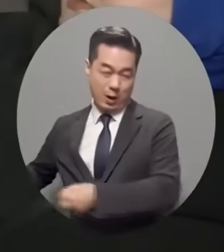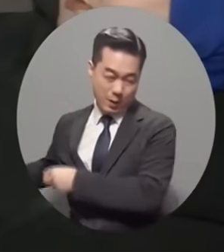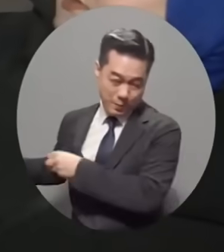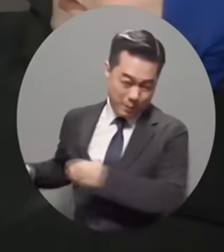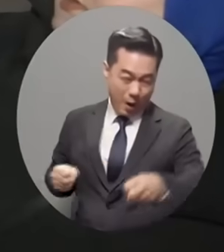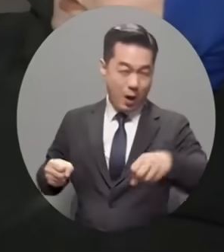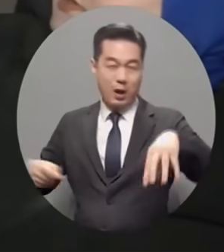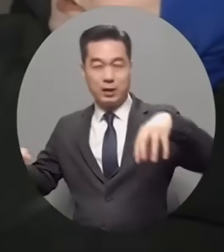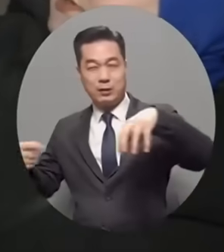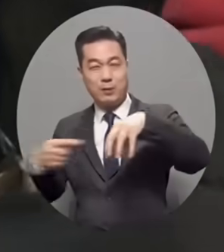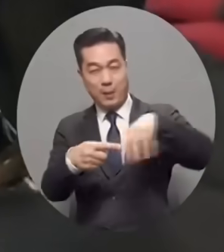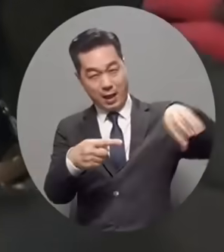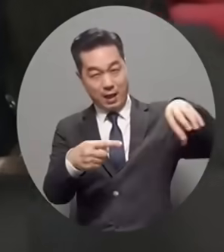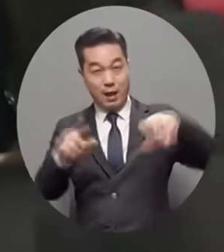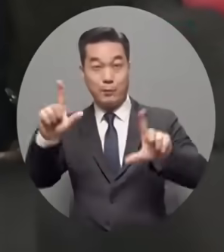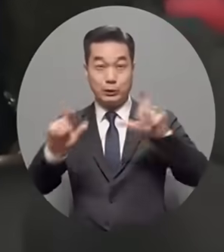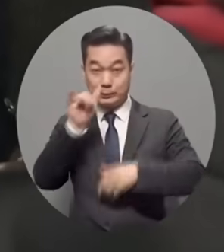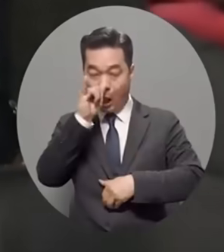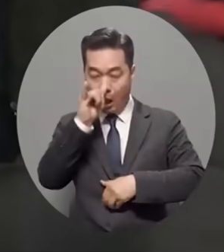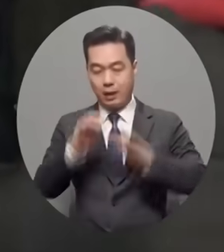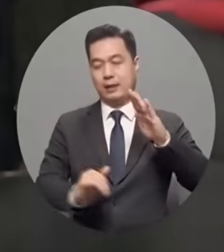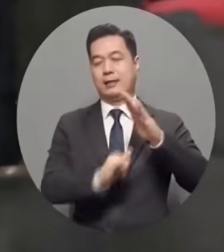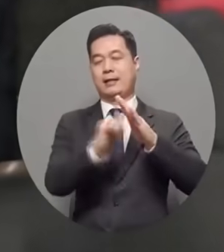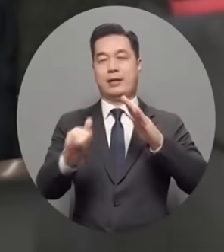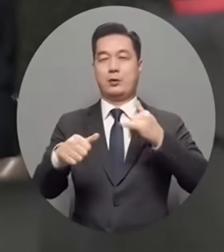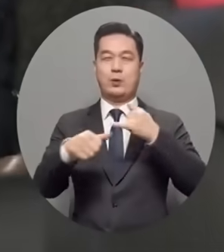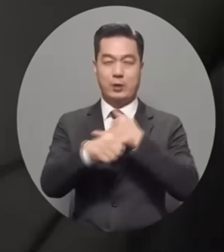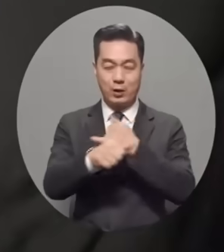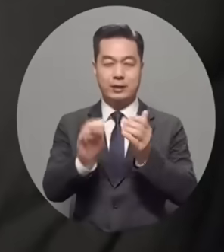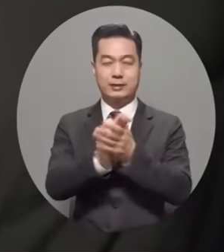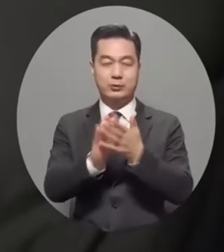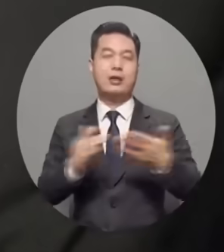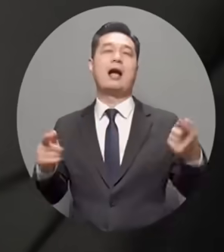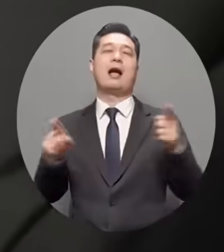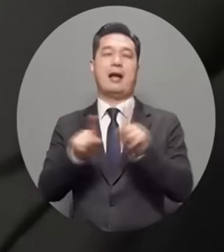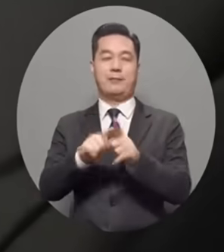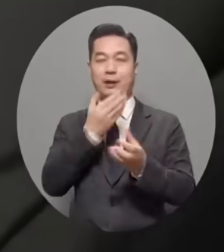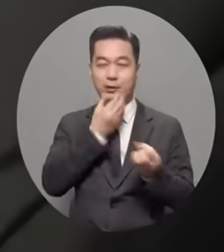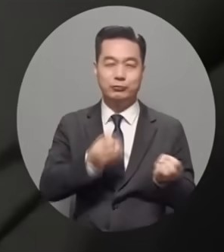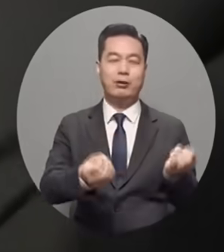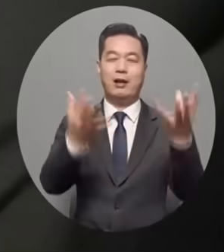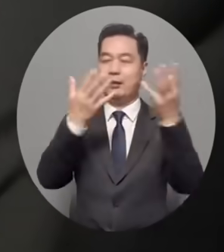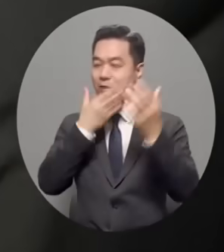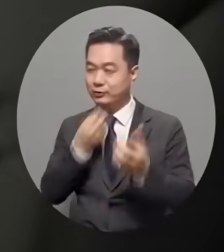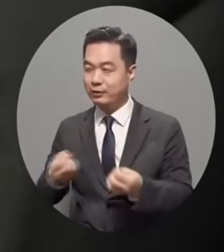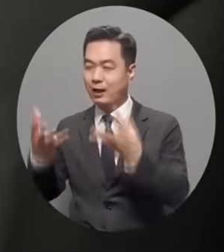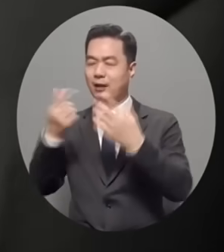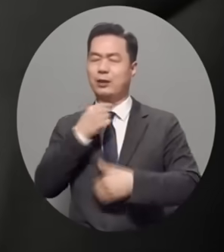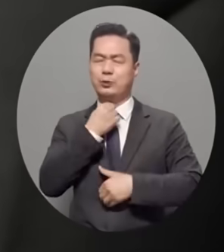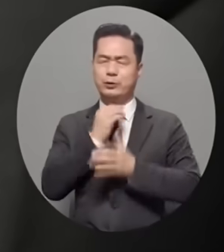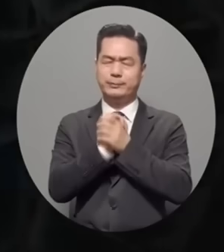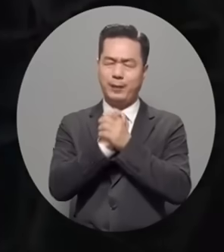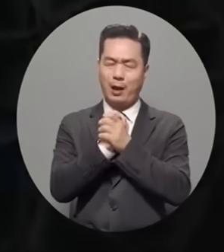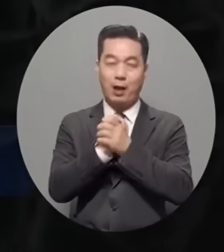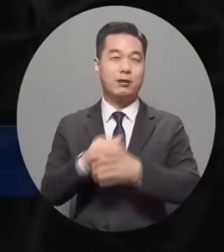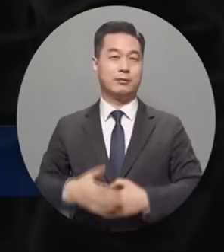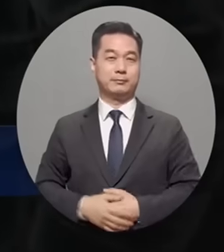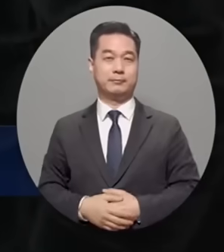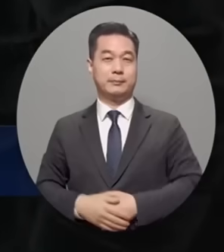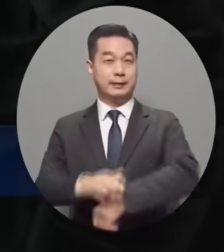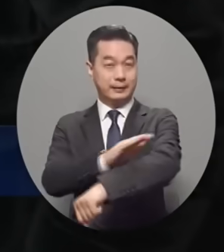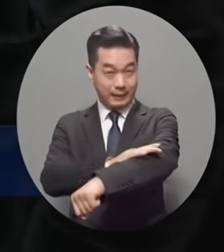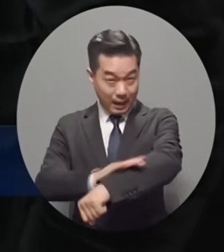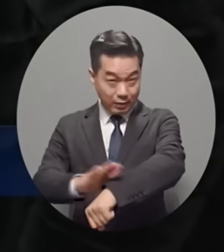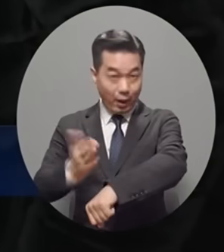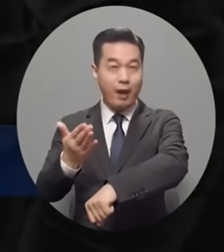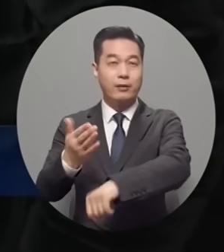순간, 가족과 연인, 친구들끼리 희망찬 출발을 축복하고 저마다 소원을 빌어봅니다. 잘 돼서